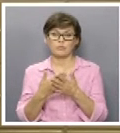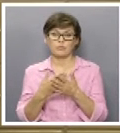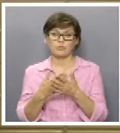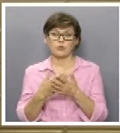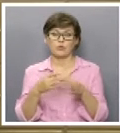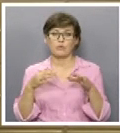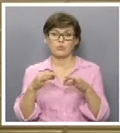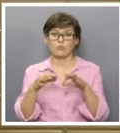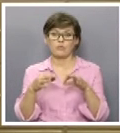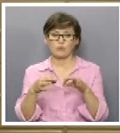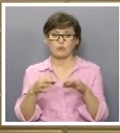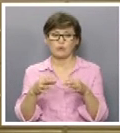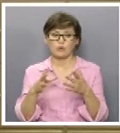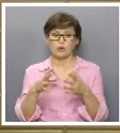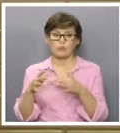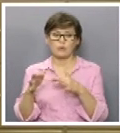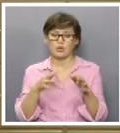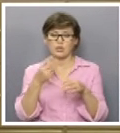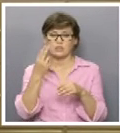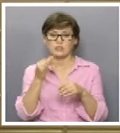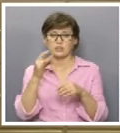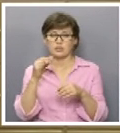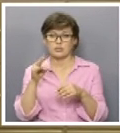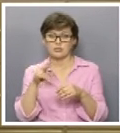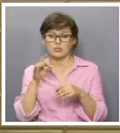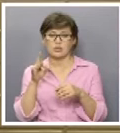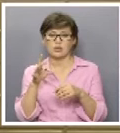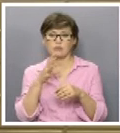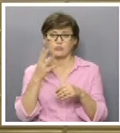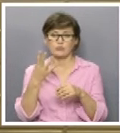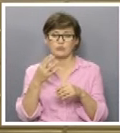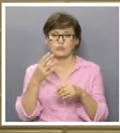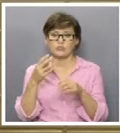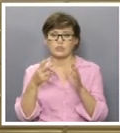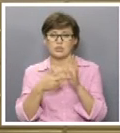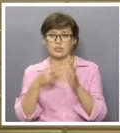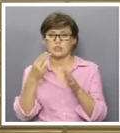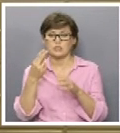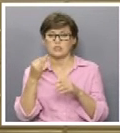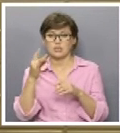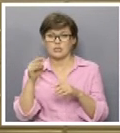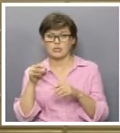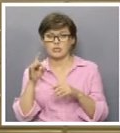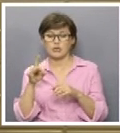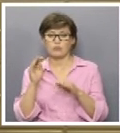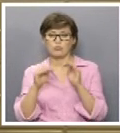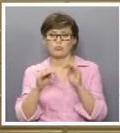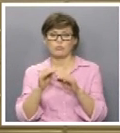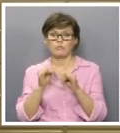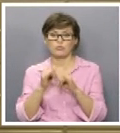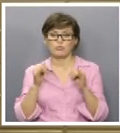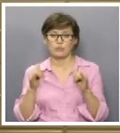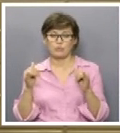көлік қозғалтқышы үлкен болған сайын цилиндр саны артық болған сайын 4 цилиндр, 8 цилиндр яғни қозғалтқышы үлкен болған